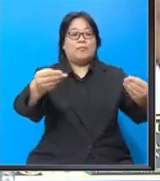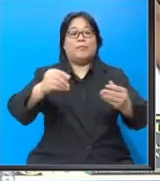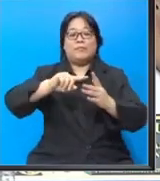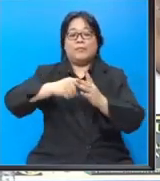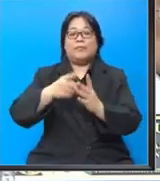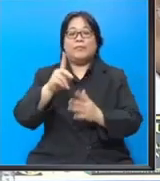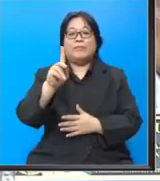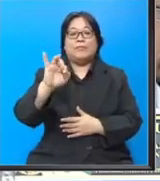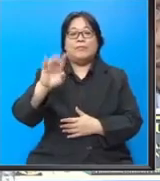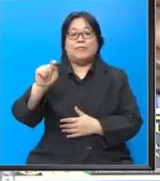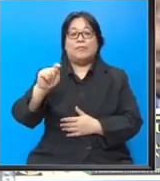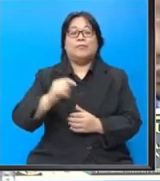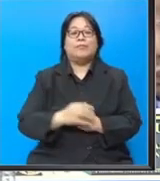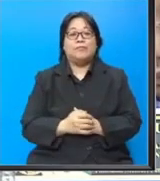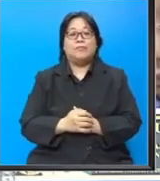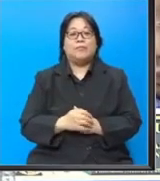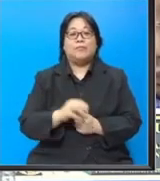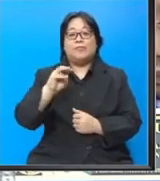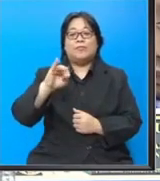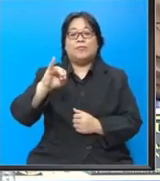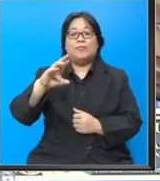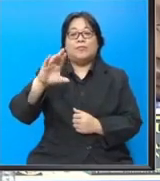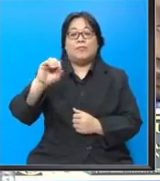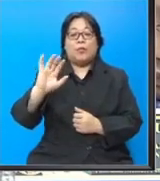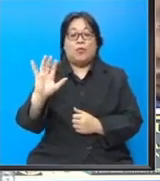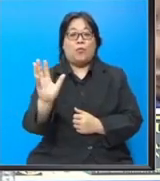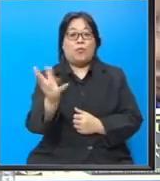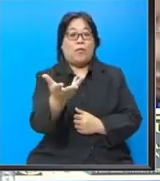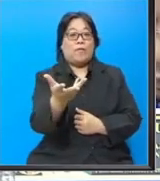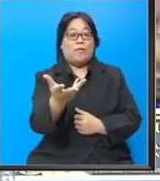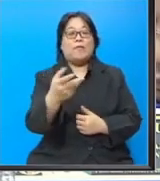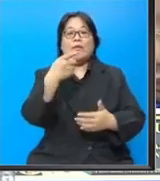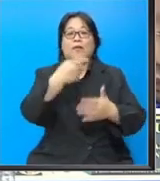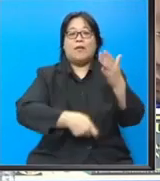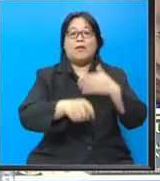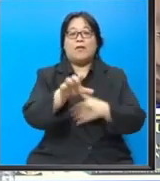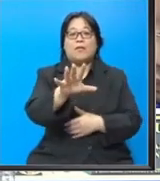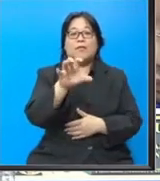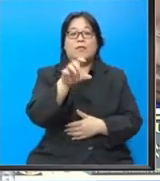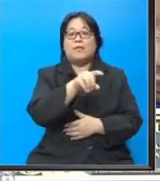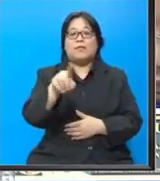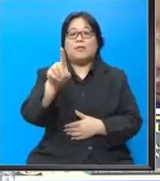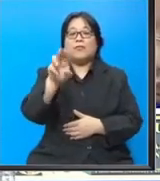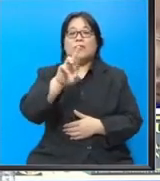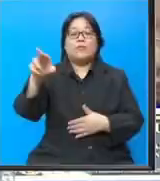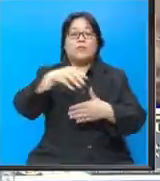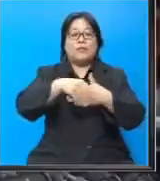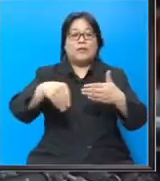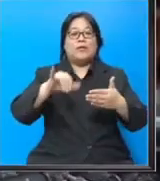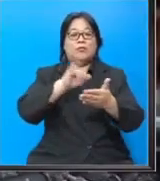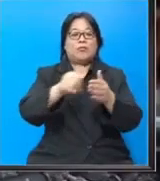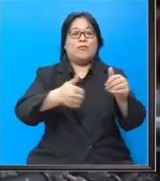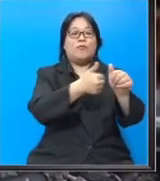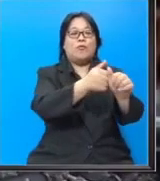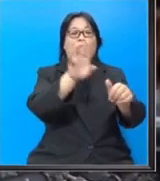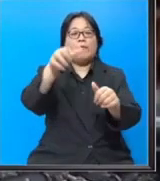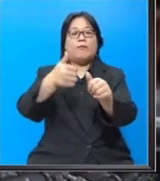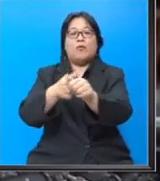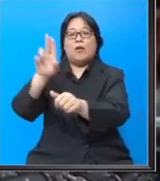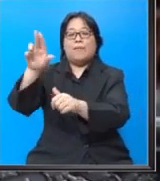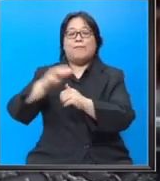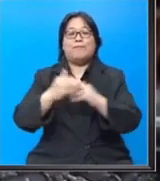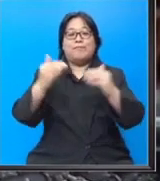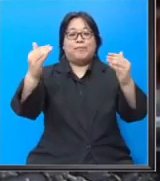staterkit yaitu microwave yang berharga diantara 500 dan 1000 disinilah follow-up akan melakukan yang